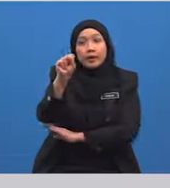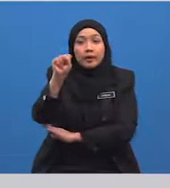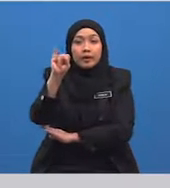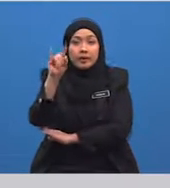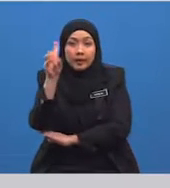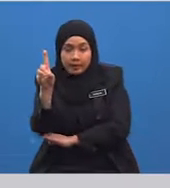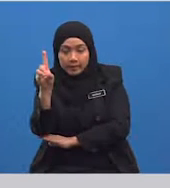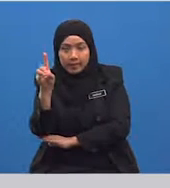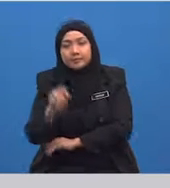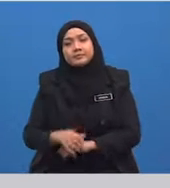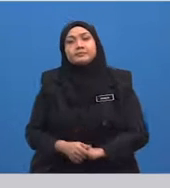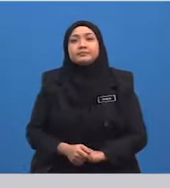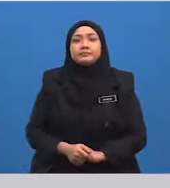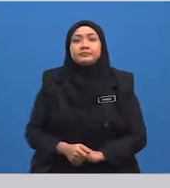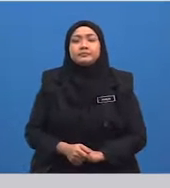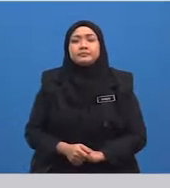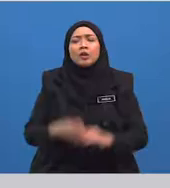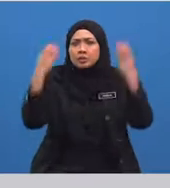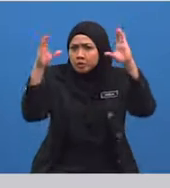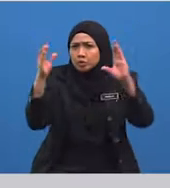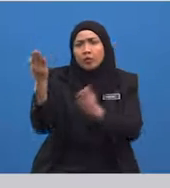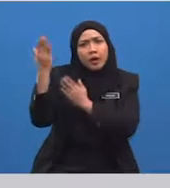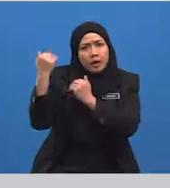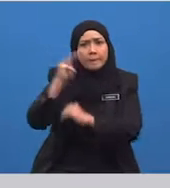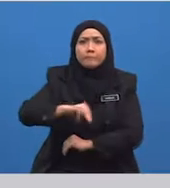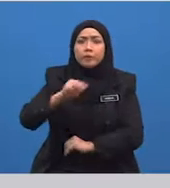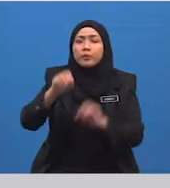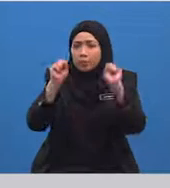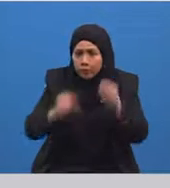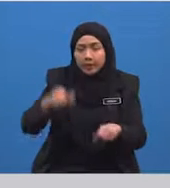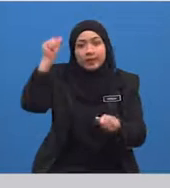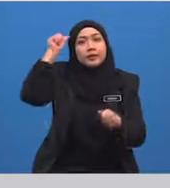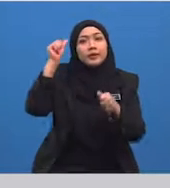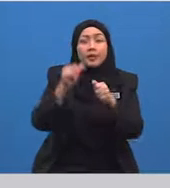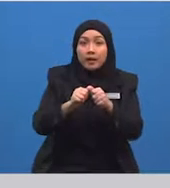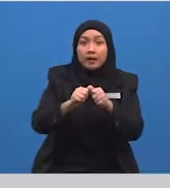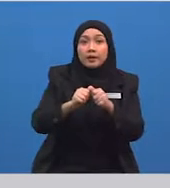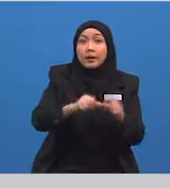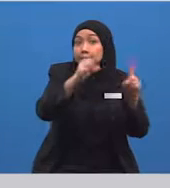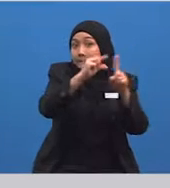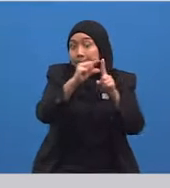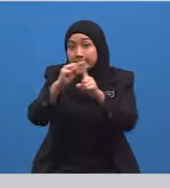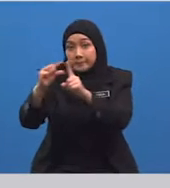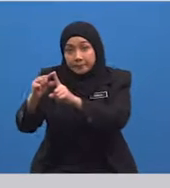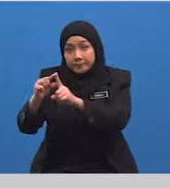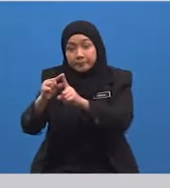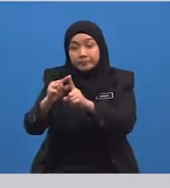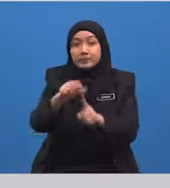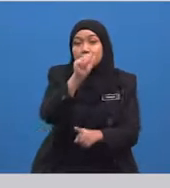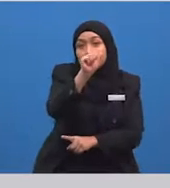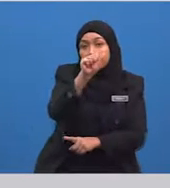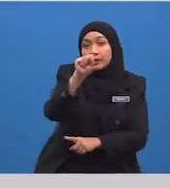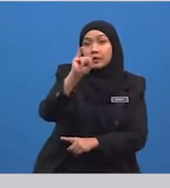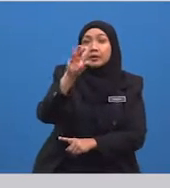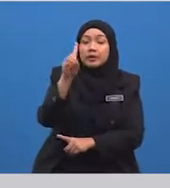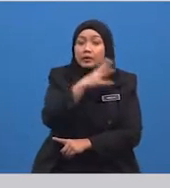Cikgu harap murid-murid dapat mengingat tips yang cikgu kongsikan berkenaan dengan asid